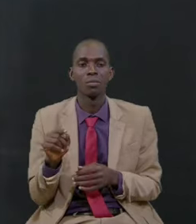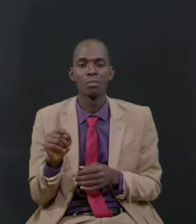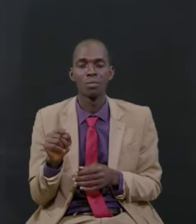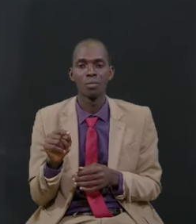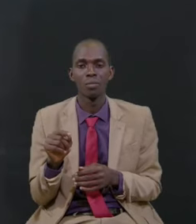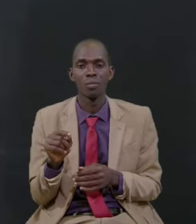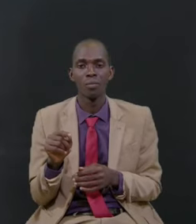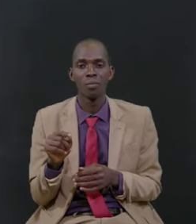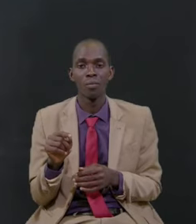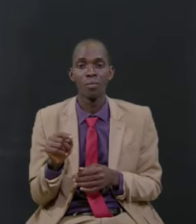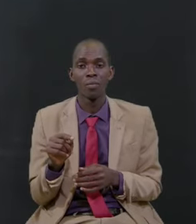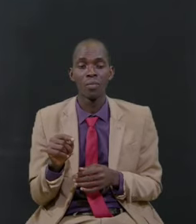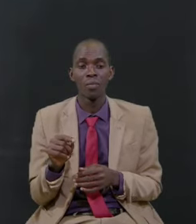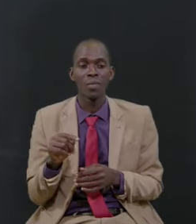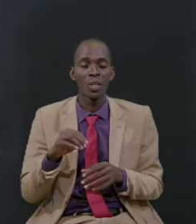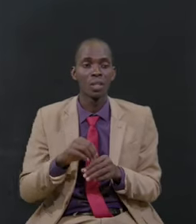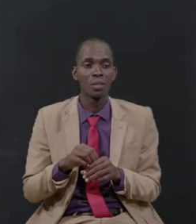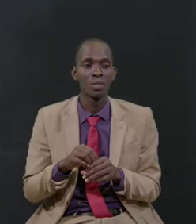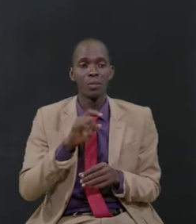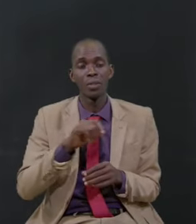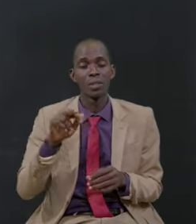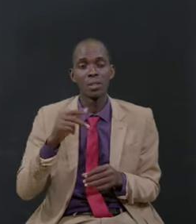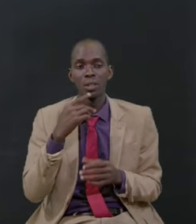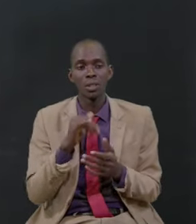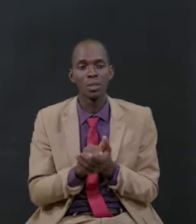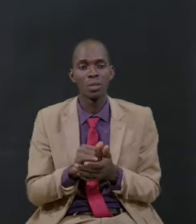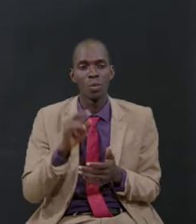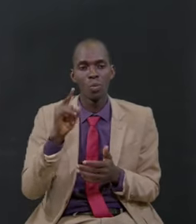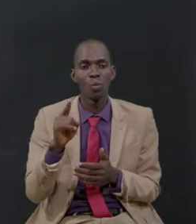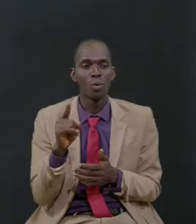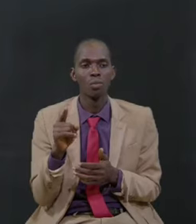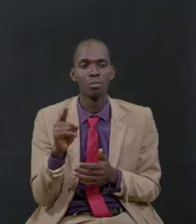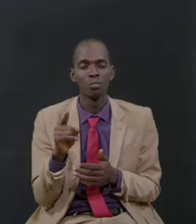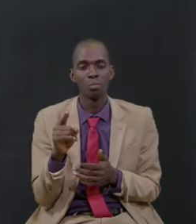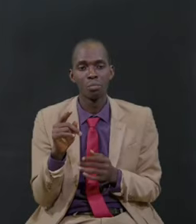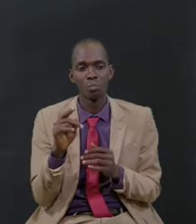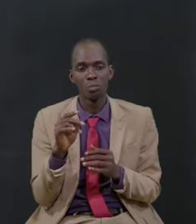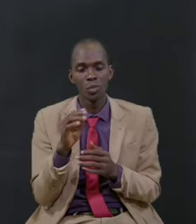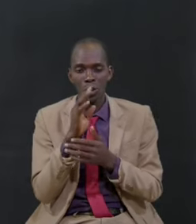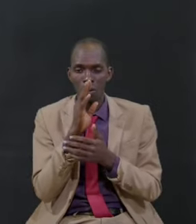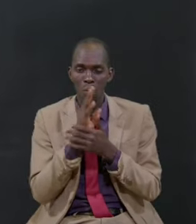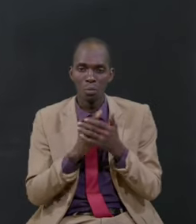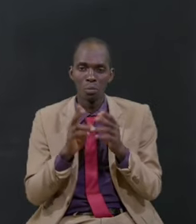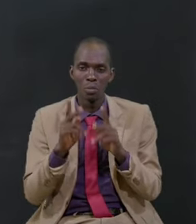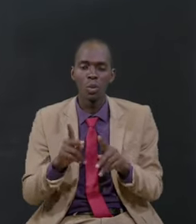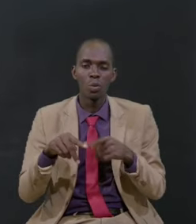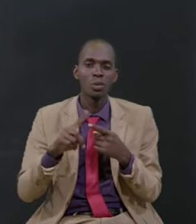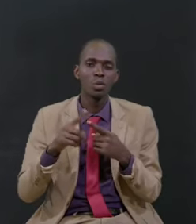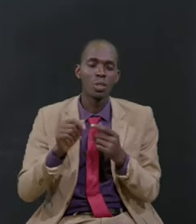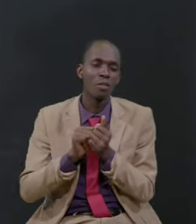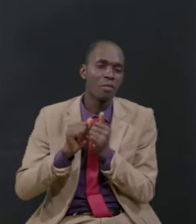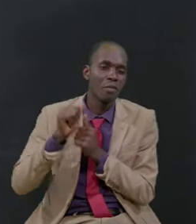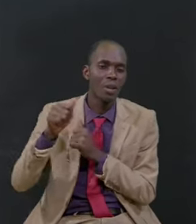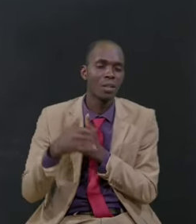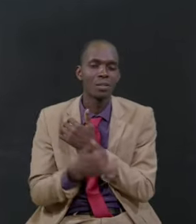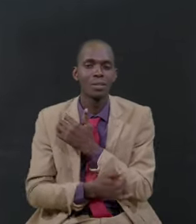Verset 12. Il dit, un homme de haute naissance s'en alla dans un pays lointain, comme Christ est